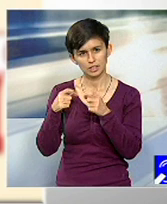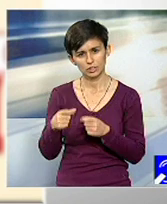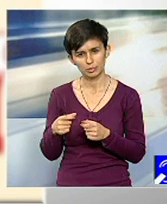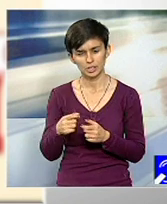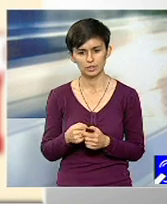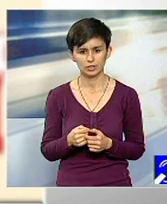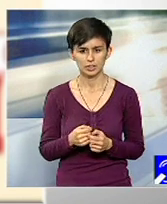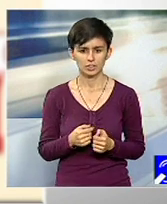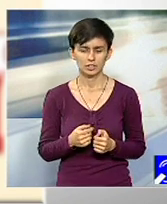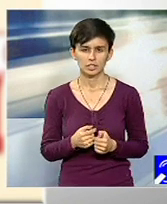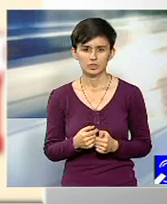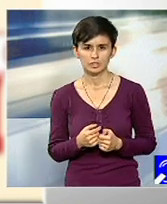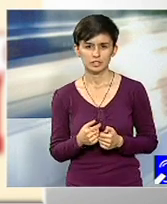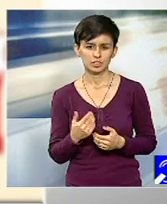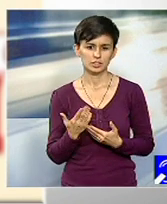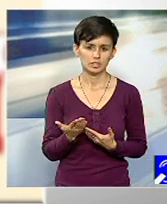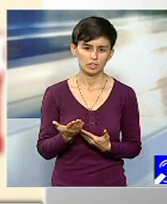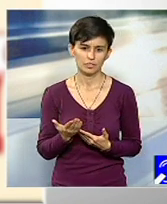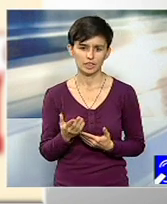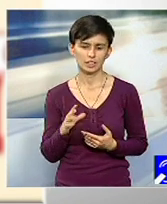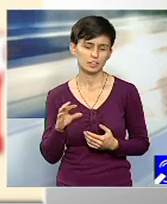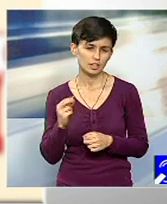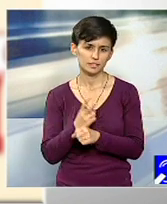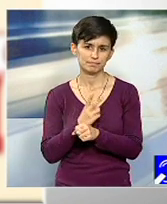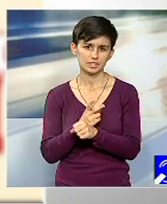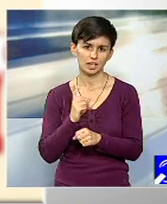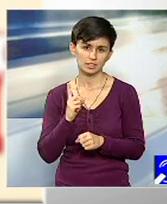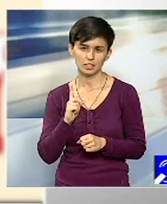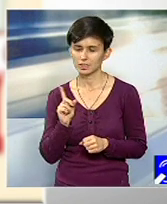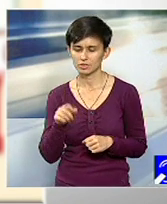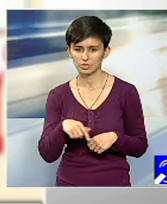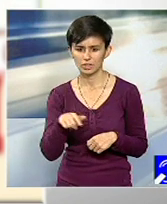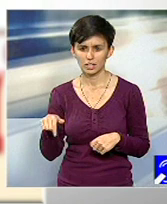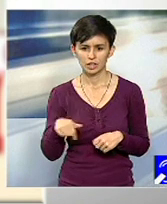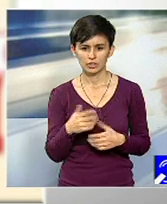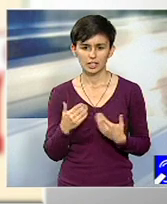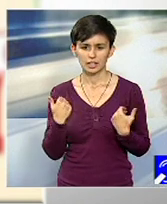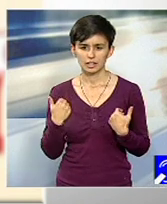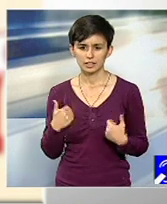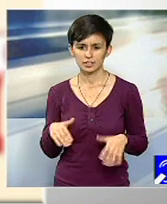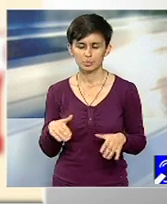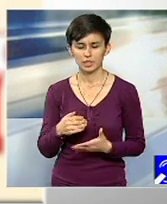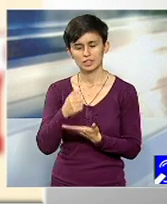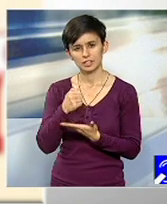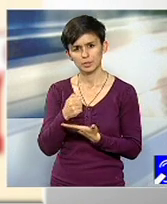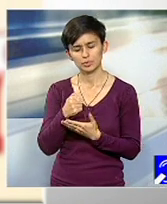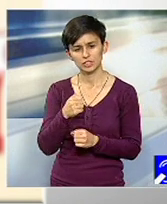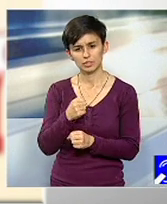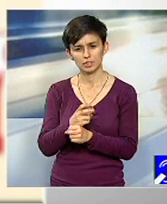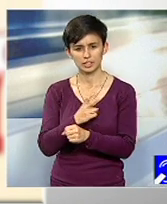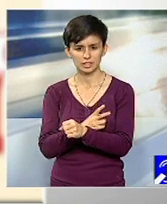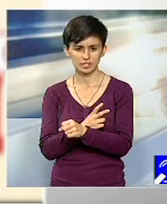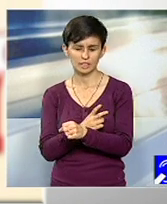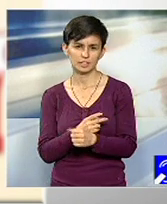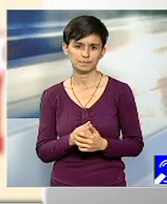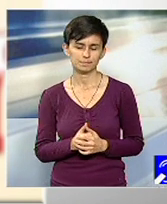întorc în acest domeniu în orice alt stat. Dar nu la noi, unde se pierd în marea găleată a bugetului de stat și fluxul se întrerupe, fluxul